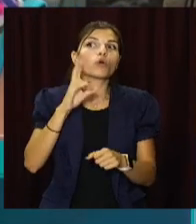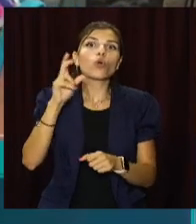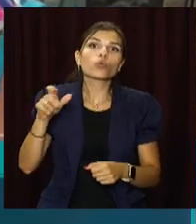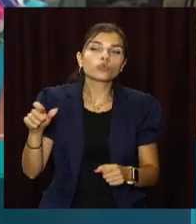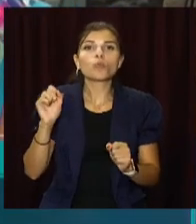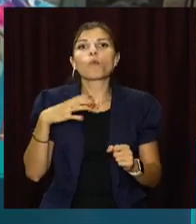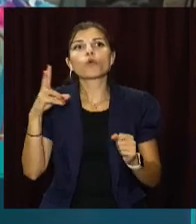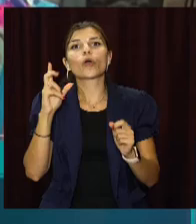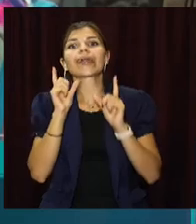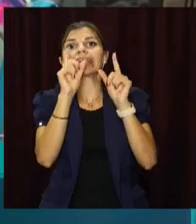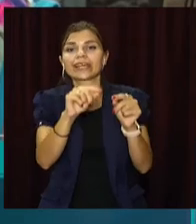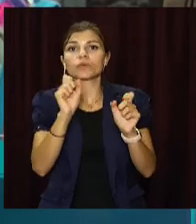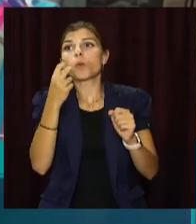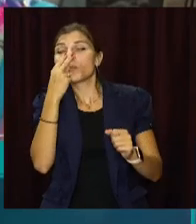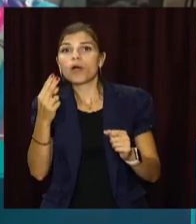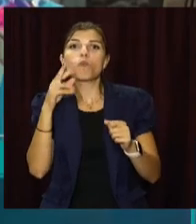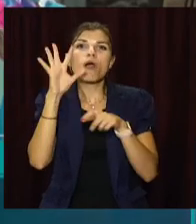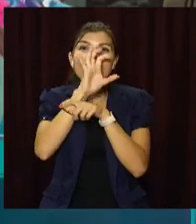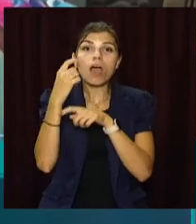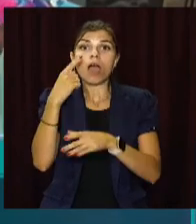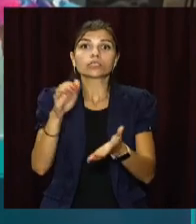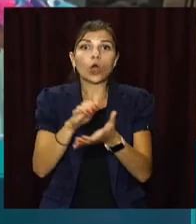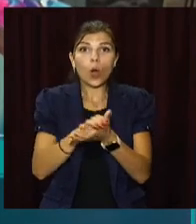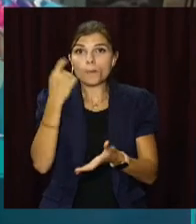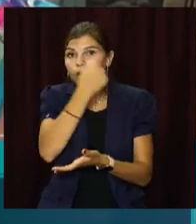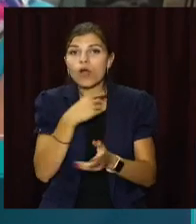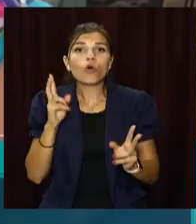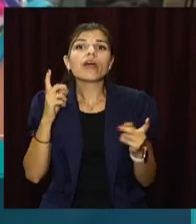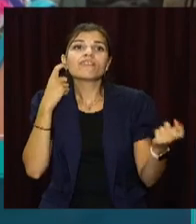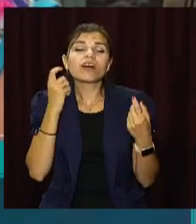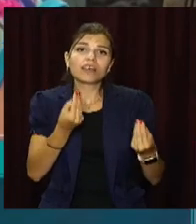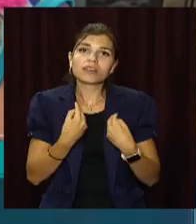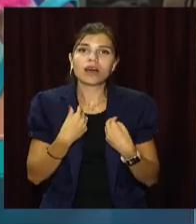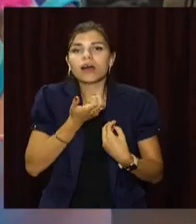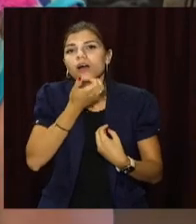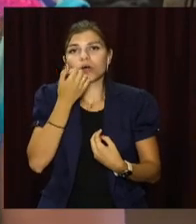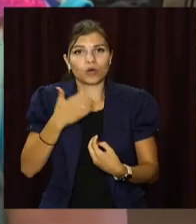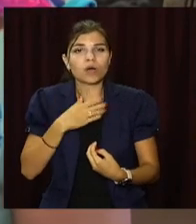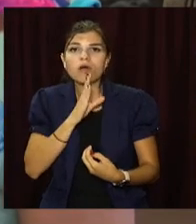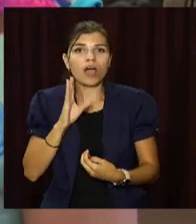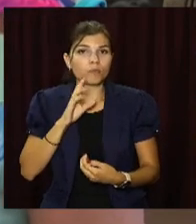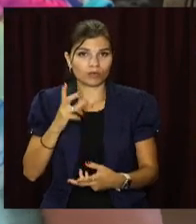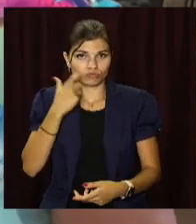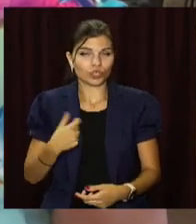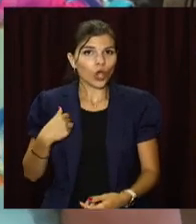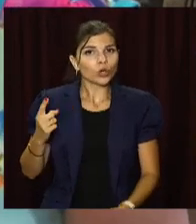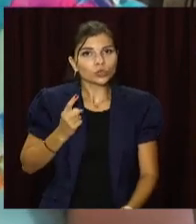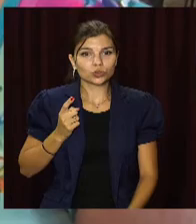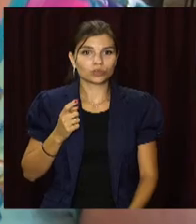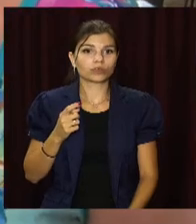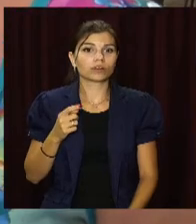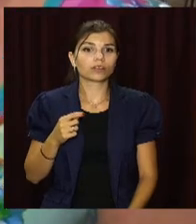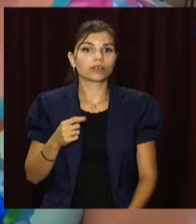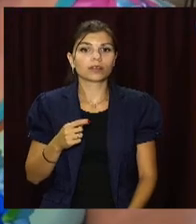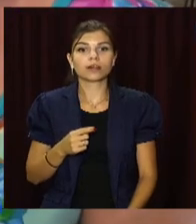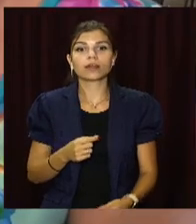якийсь контакт, там, може, десь хтось побачить по фотографії, може, хтось якусь інформацію нам надасть. Оце ми надіємося, ну, за допомогою